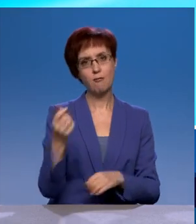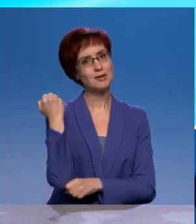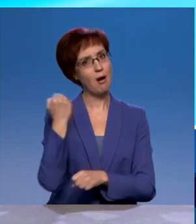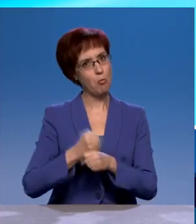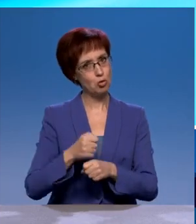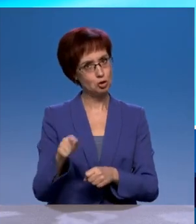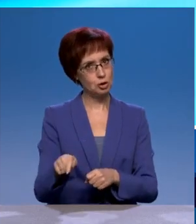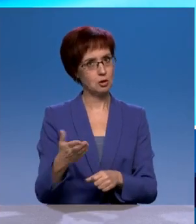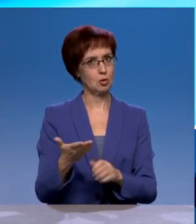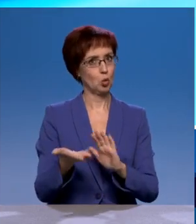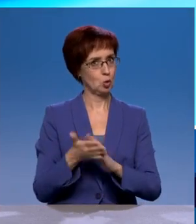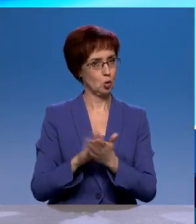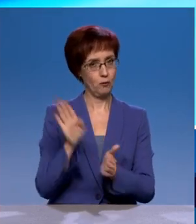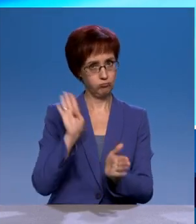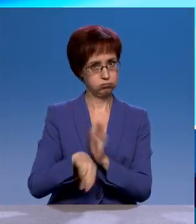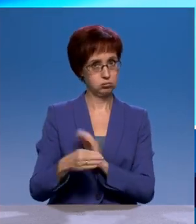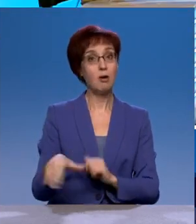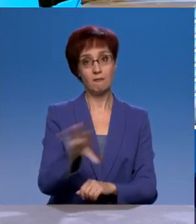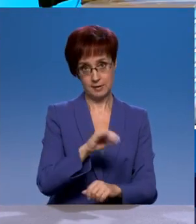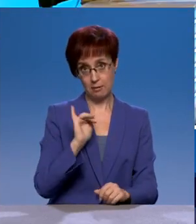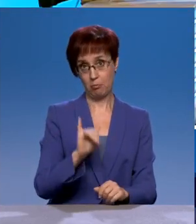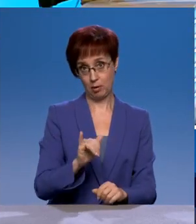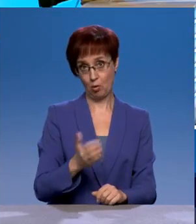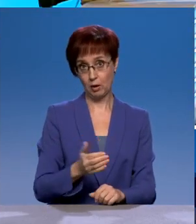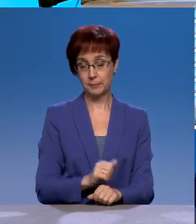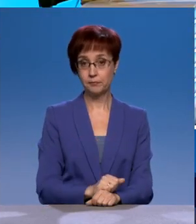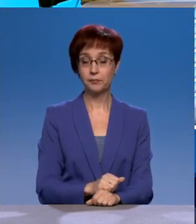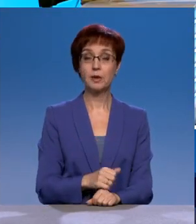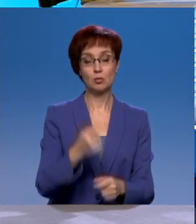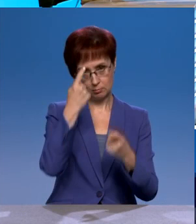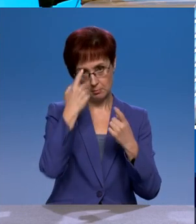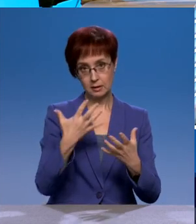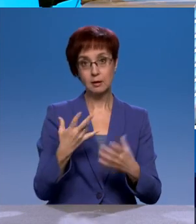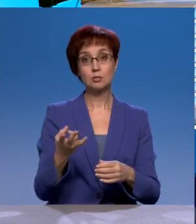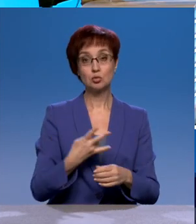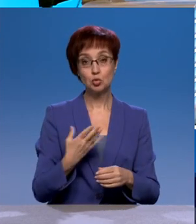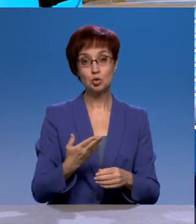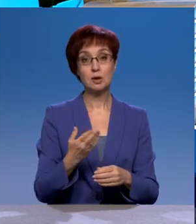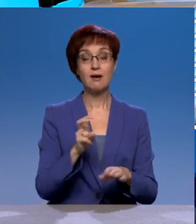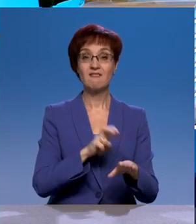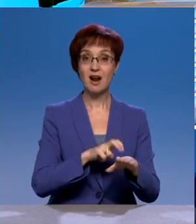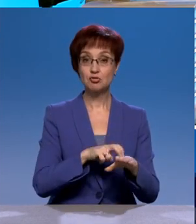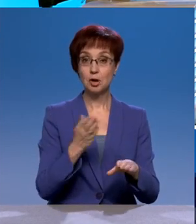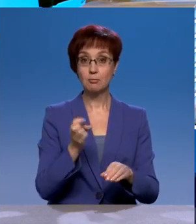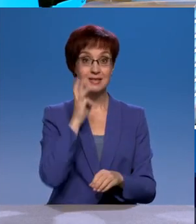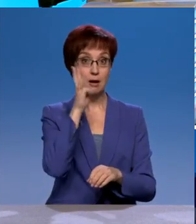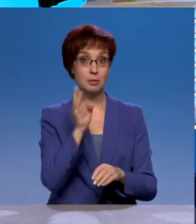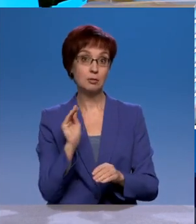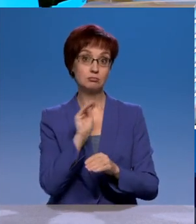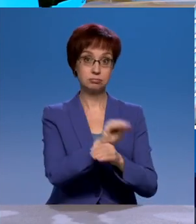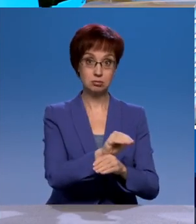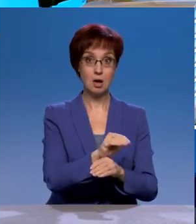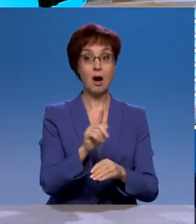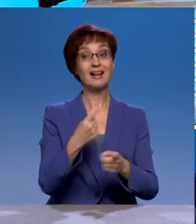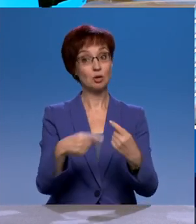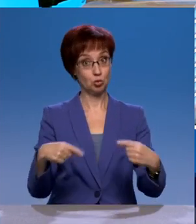кому неплохо. То есть получается, понятно, что надо поднимать зарплаты врачам. Но тогда все остальные Виталий, обидятся. Почему мы только врачам поднимаем зарплаты? А вот на ваш